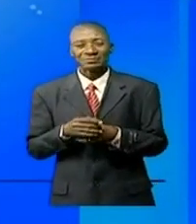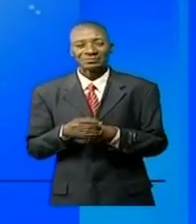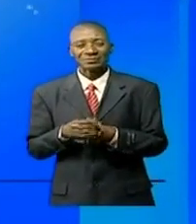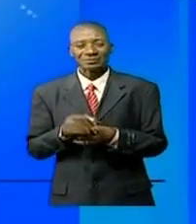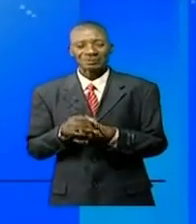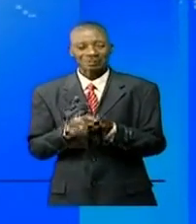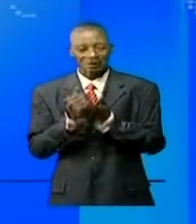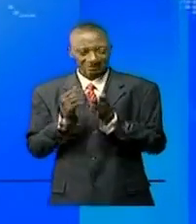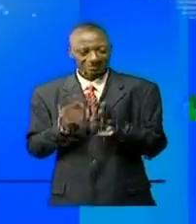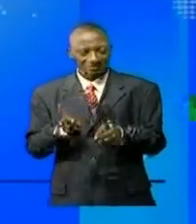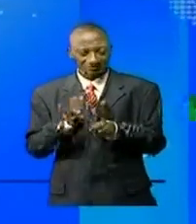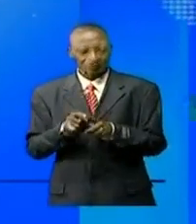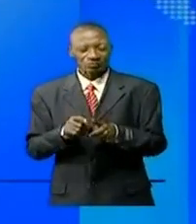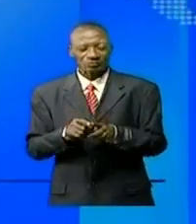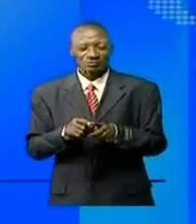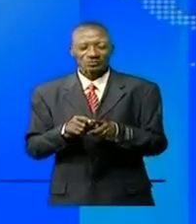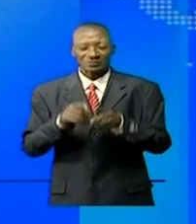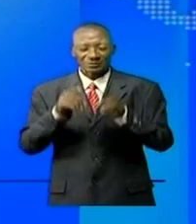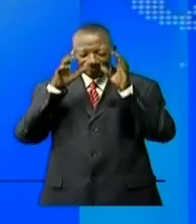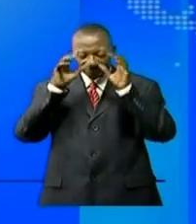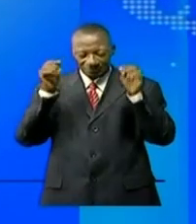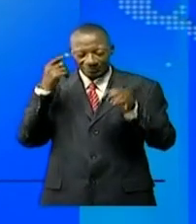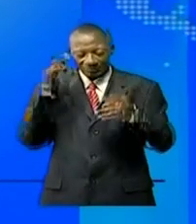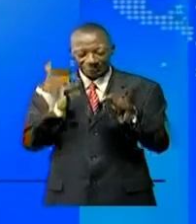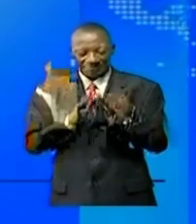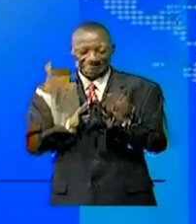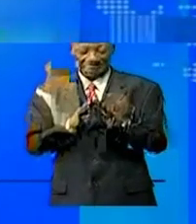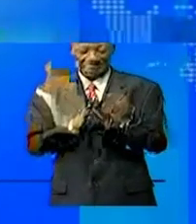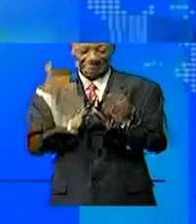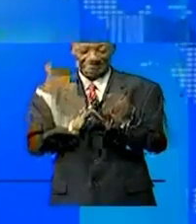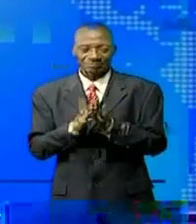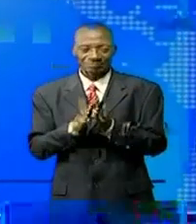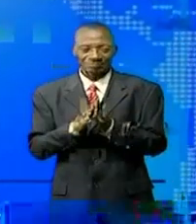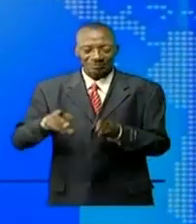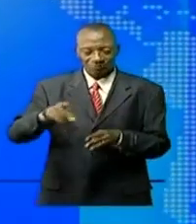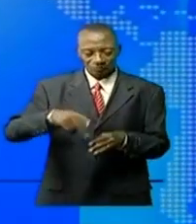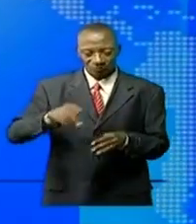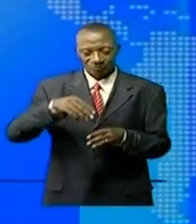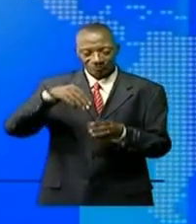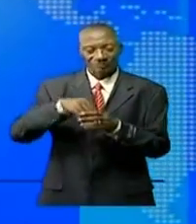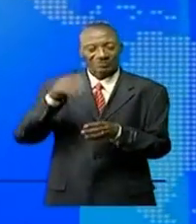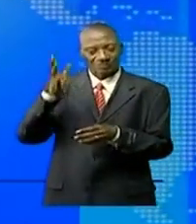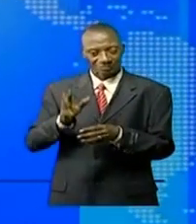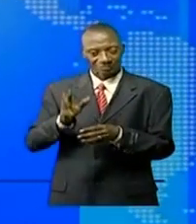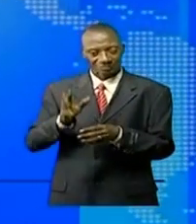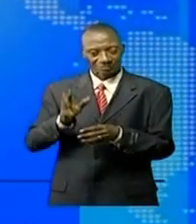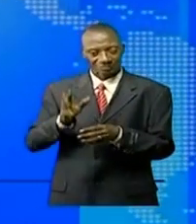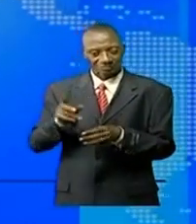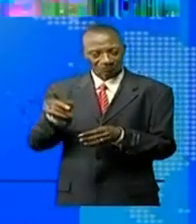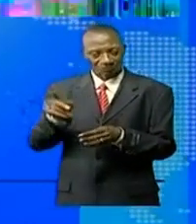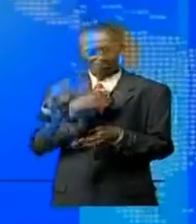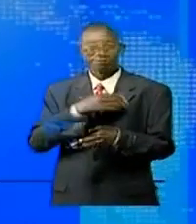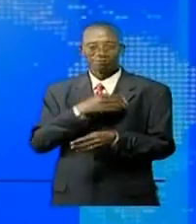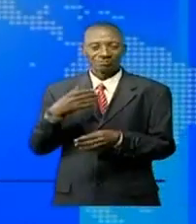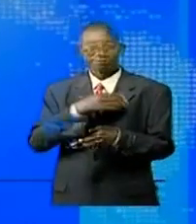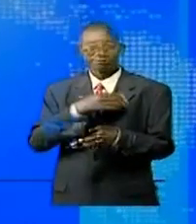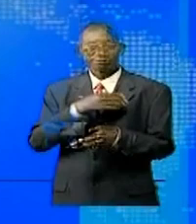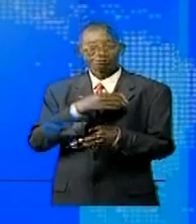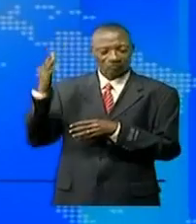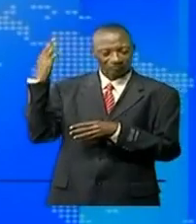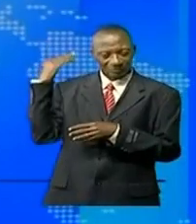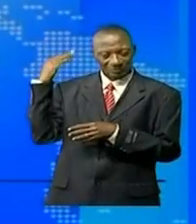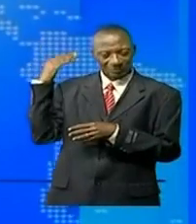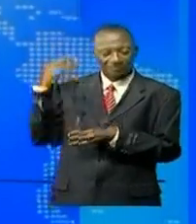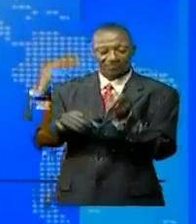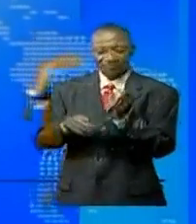honoraire de l'Assemblée provinciale du Congo central, que les personnes concernées trouvent à travers ce message l'expression de